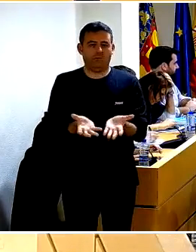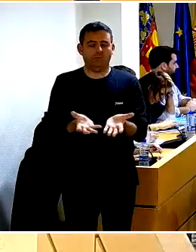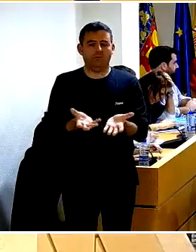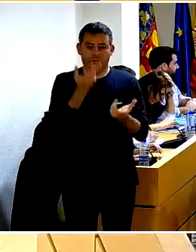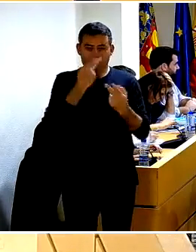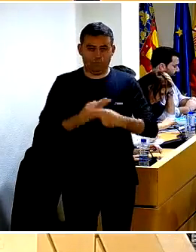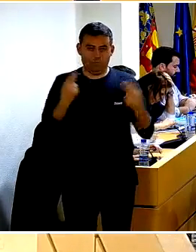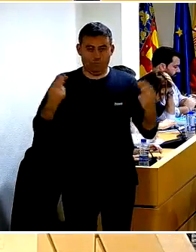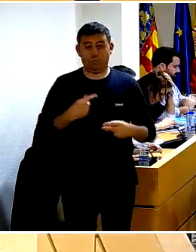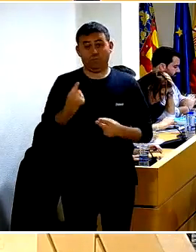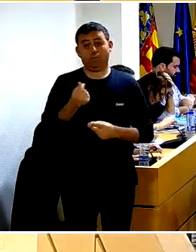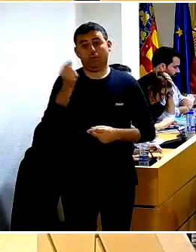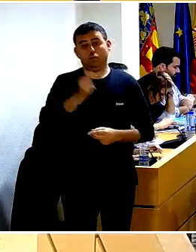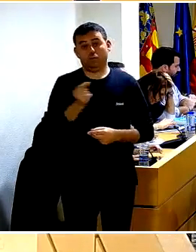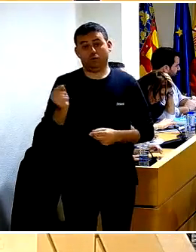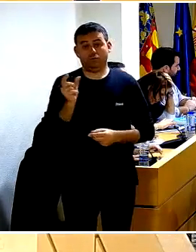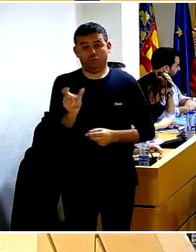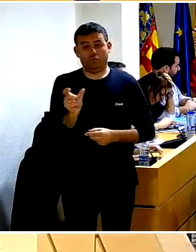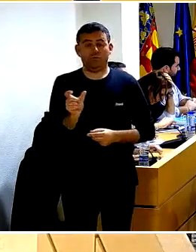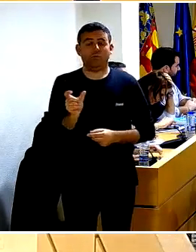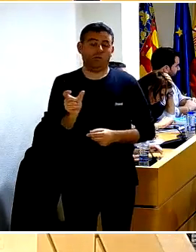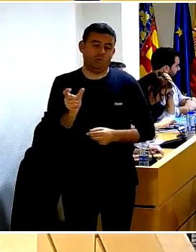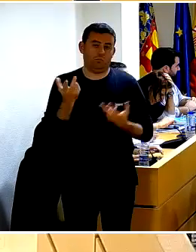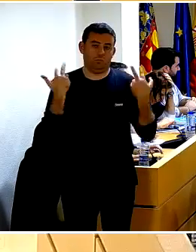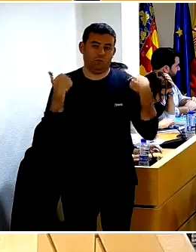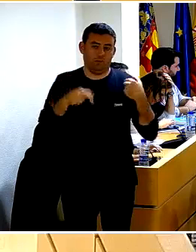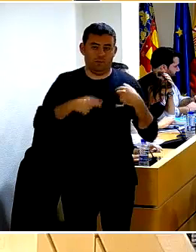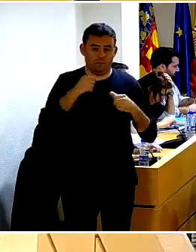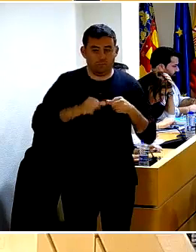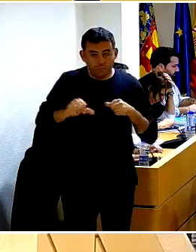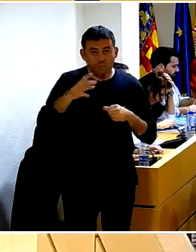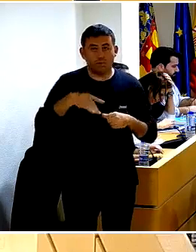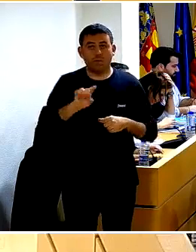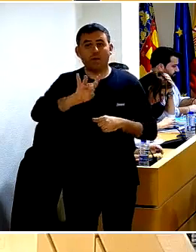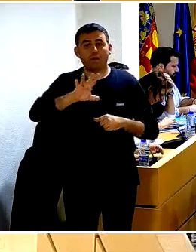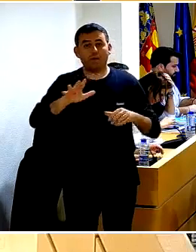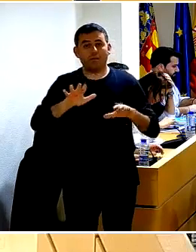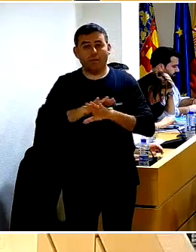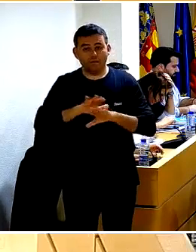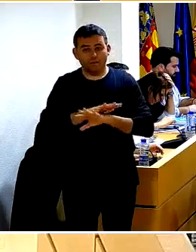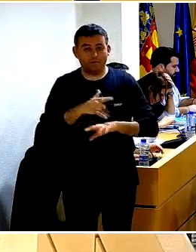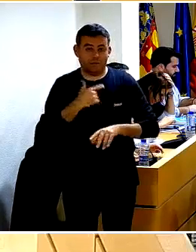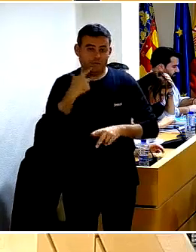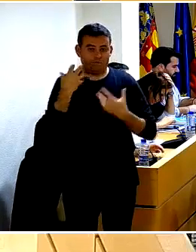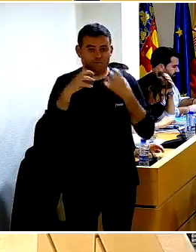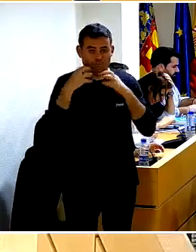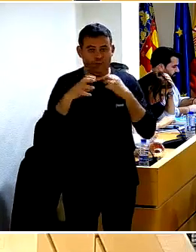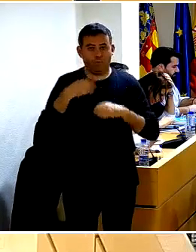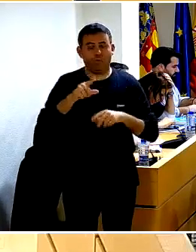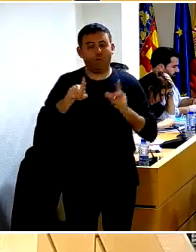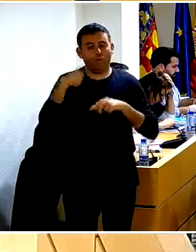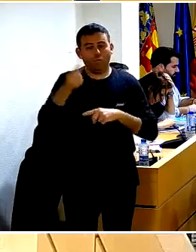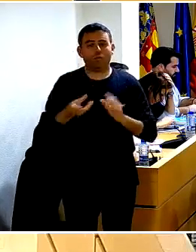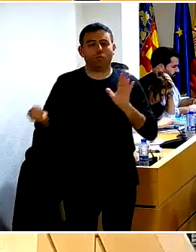el pressupost municipal les bases per plaç de 15 dies hàbils comptats des del dia següent al de la data de publicació en el BOP. Durant aquest